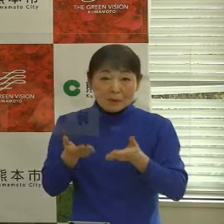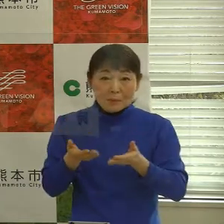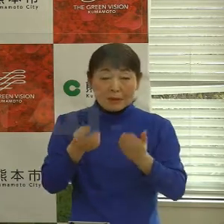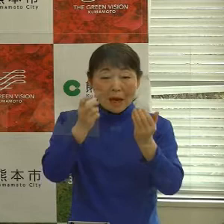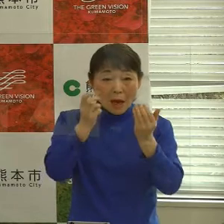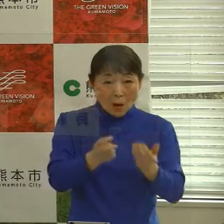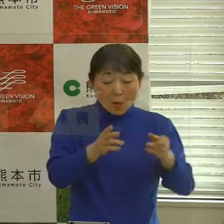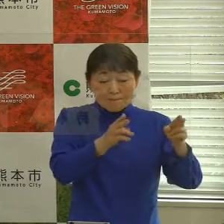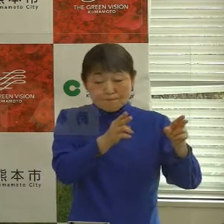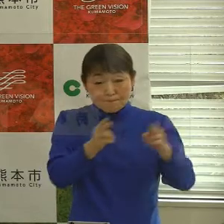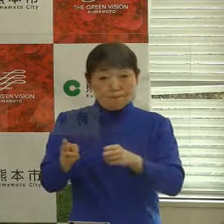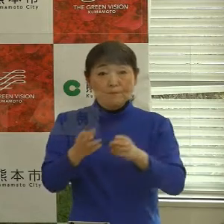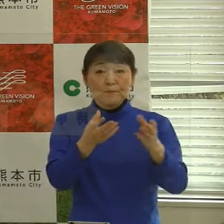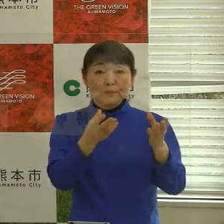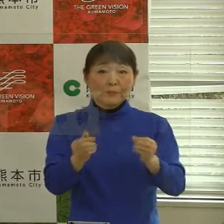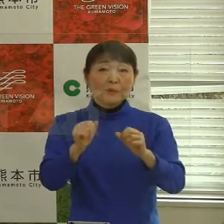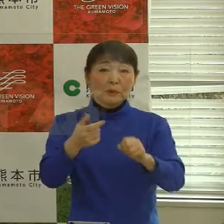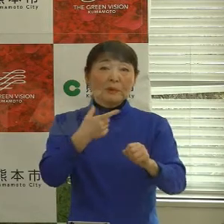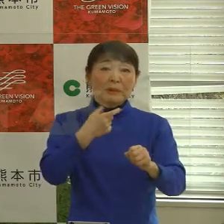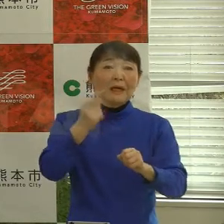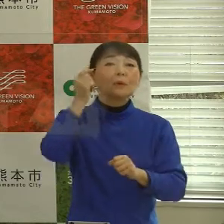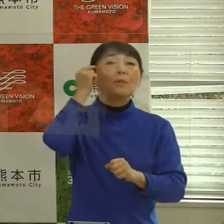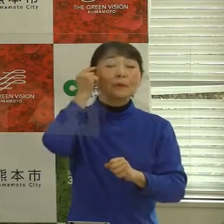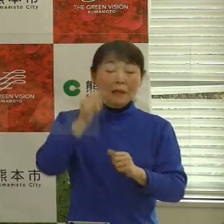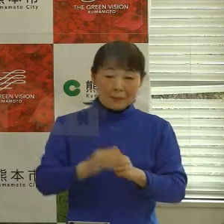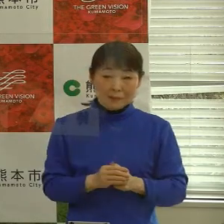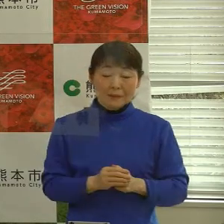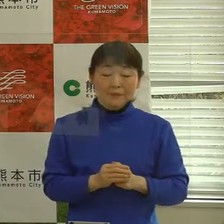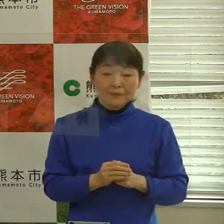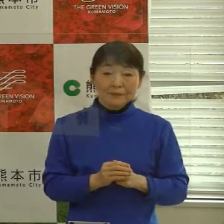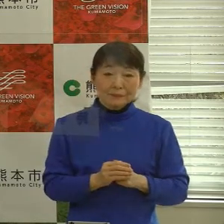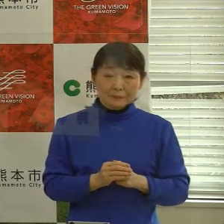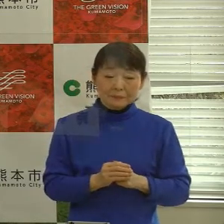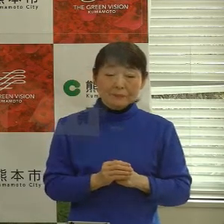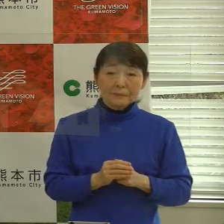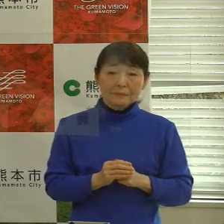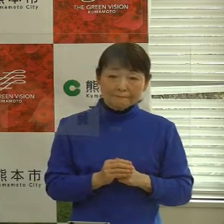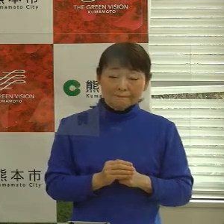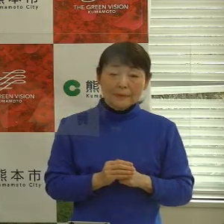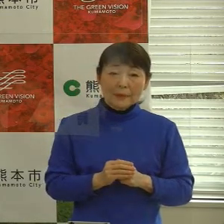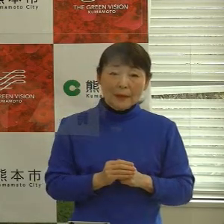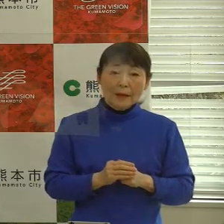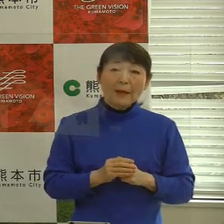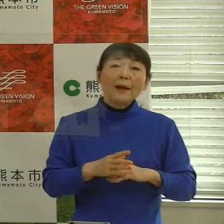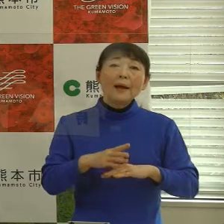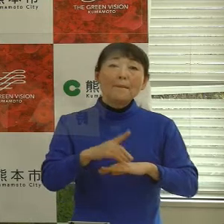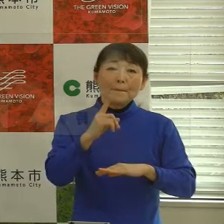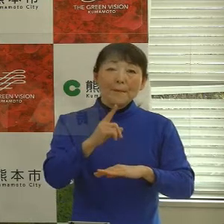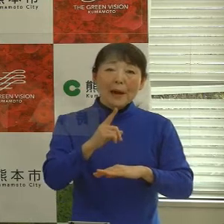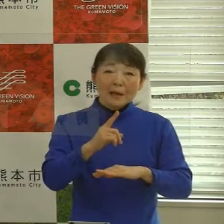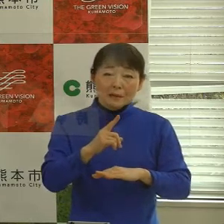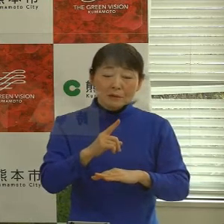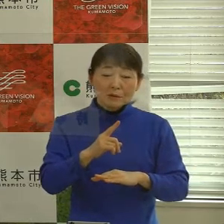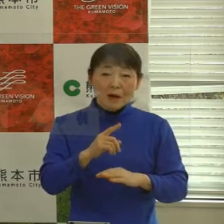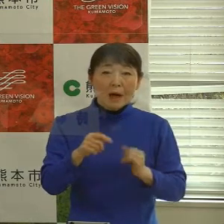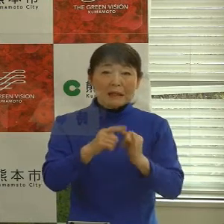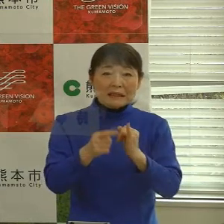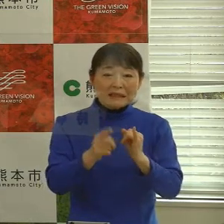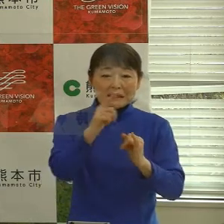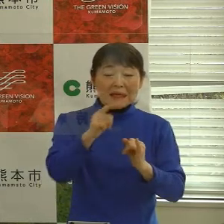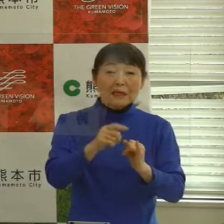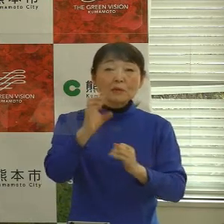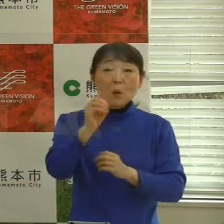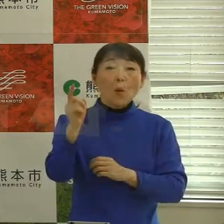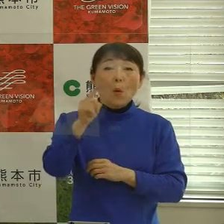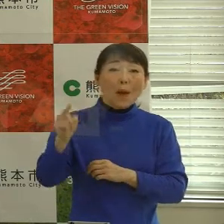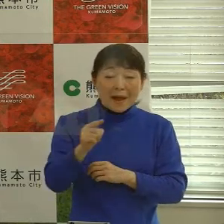にしていきたいというふうに思っています。まあ、まずはですね、今あの妊娠 SOS のような電話